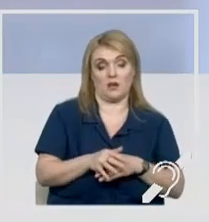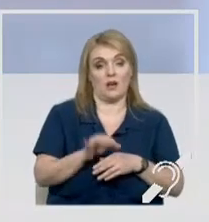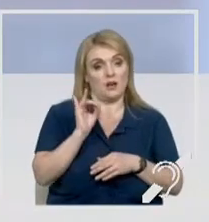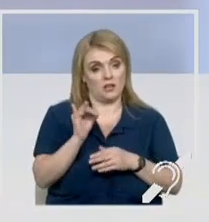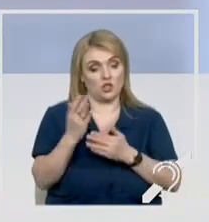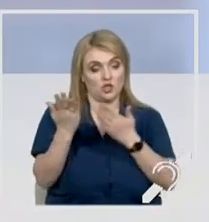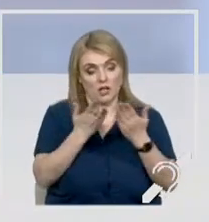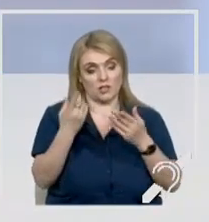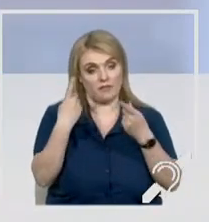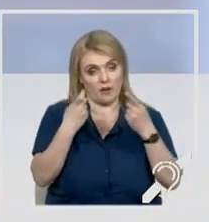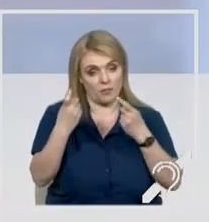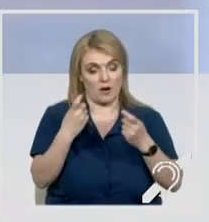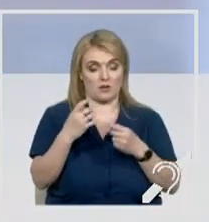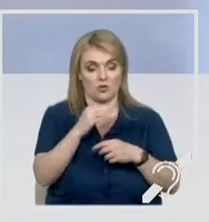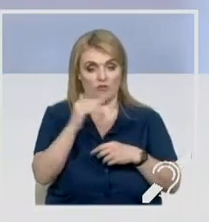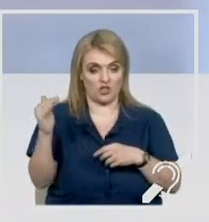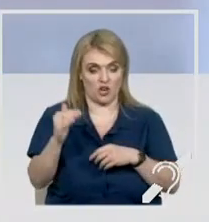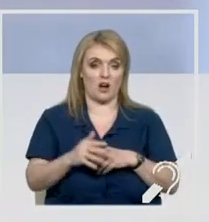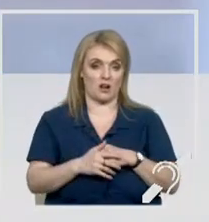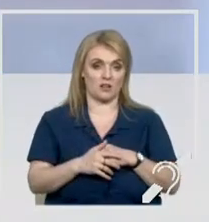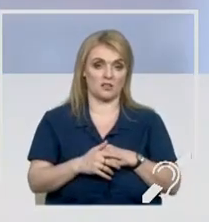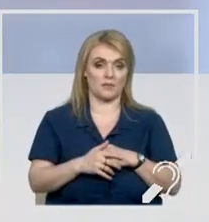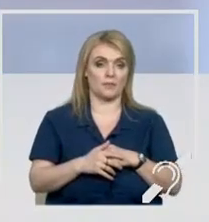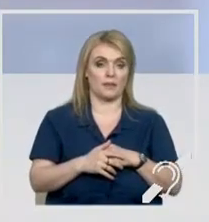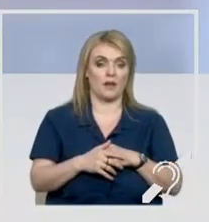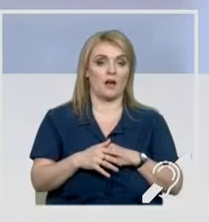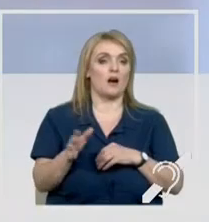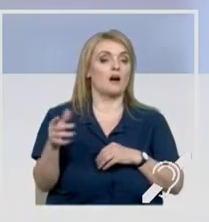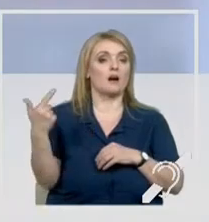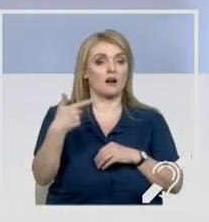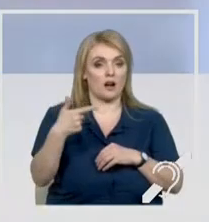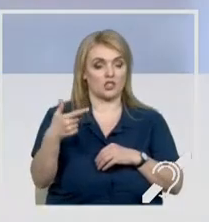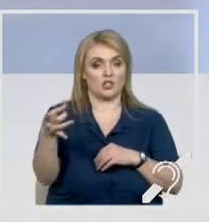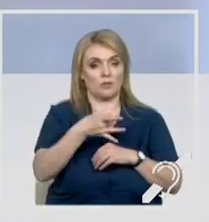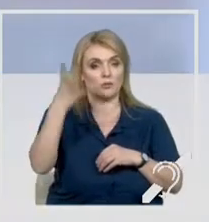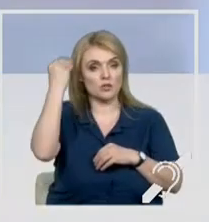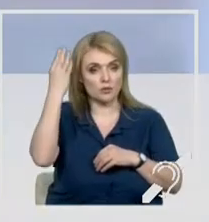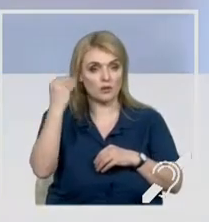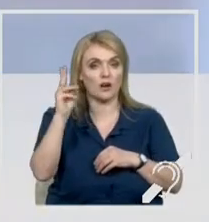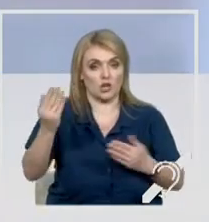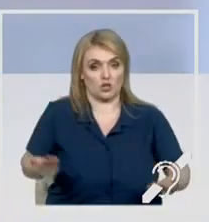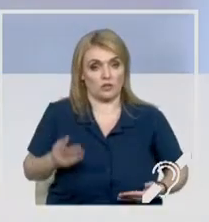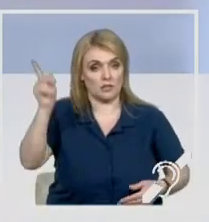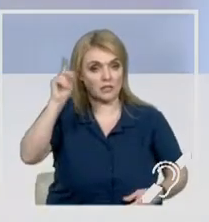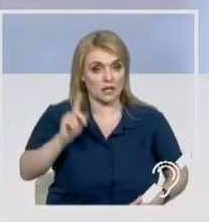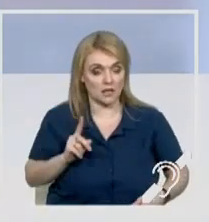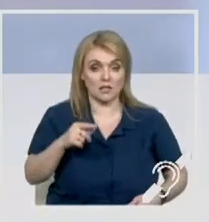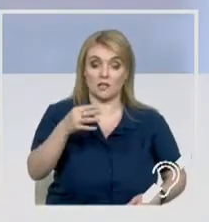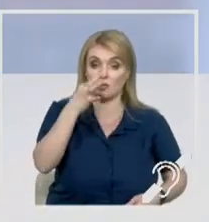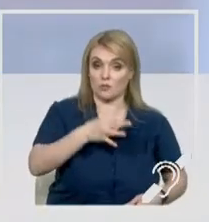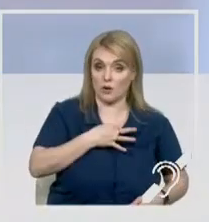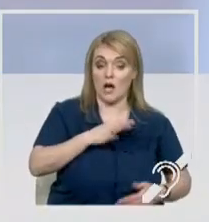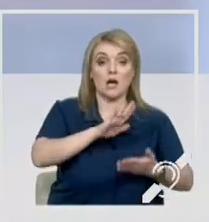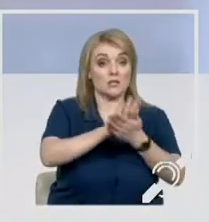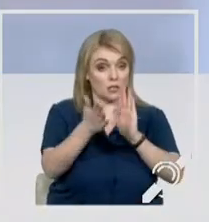informațiile oficiale inclusiv ale reprezentanței diplomatice de la Tel Aviv cetățenii Republicii Moldova Stabiliți în Israel spun